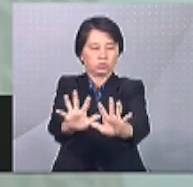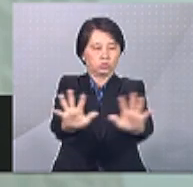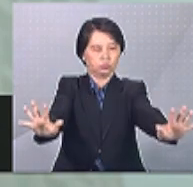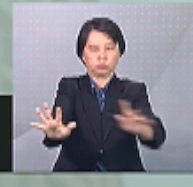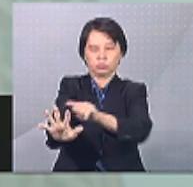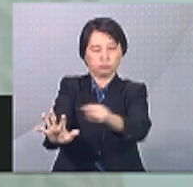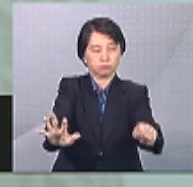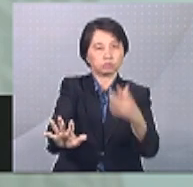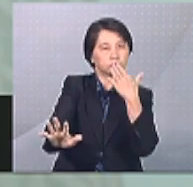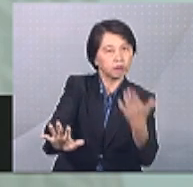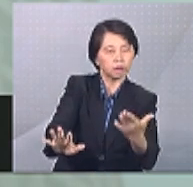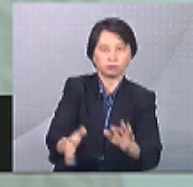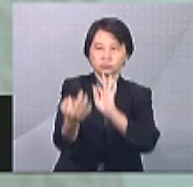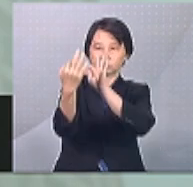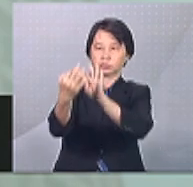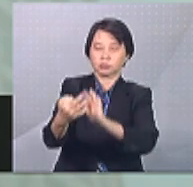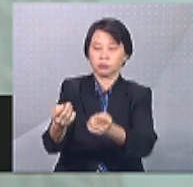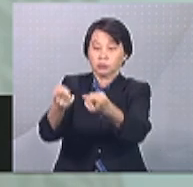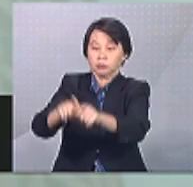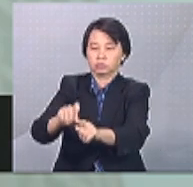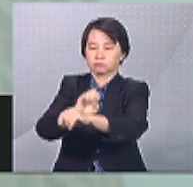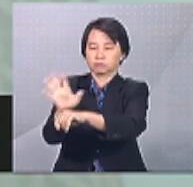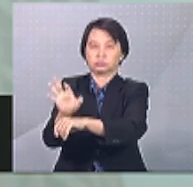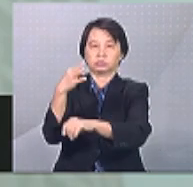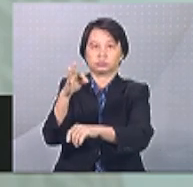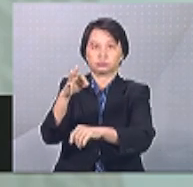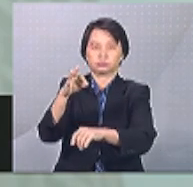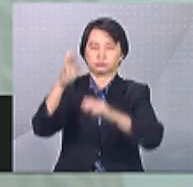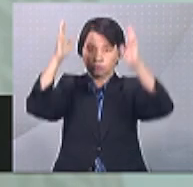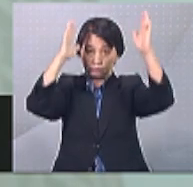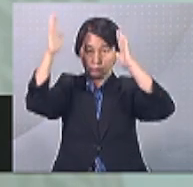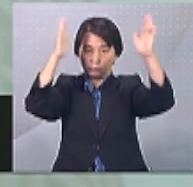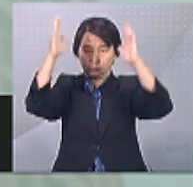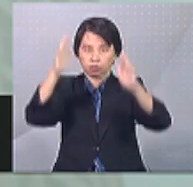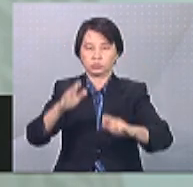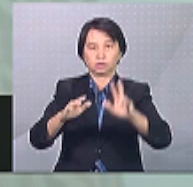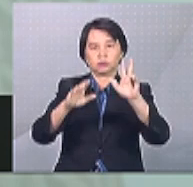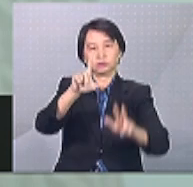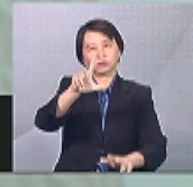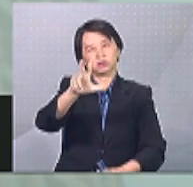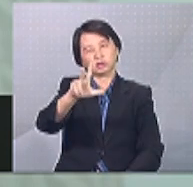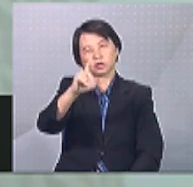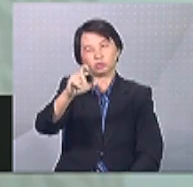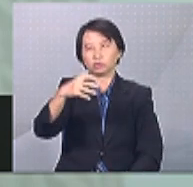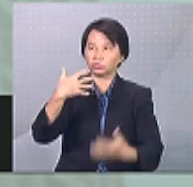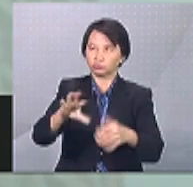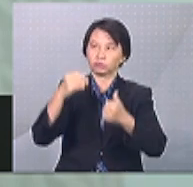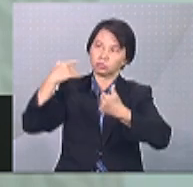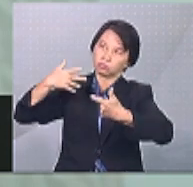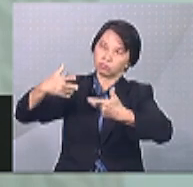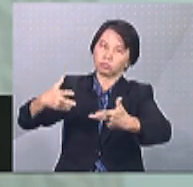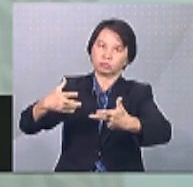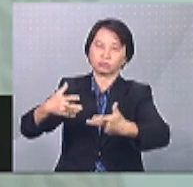dalam menghadapi kejadian COVID-19 di Malaysia. 3 bulan telah berlalu sejak kes pertama